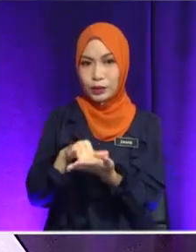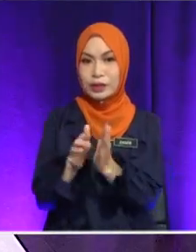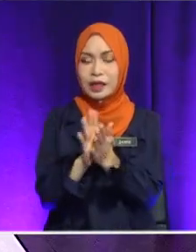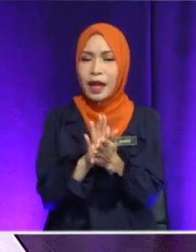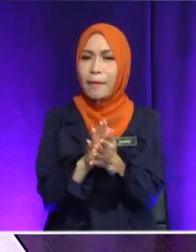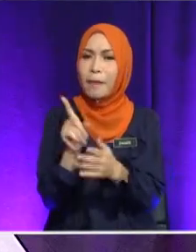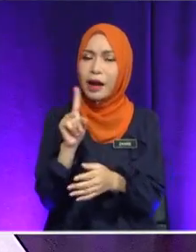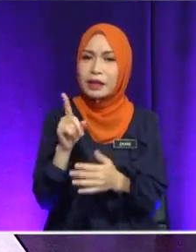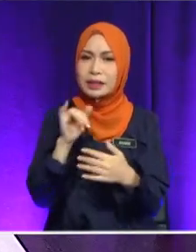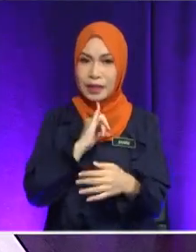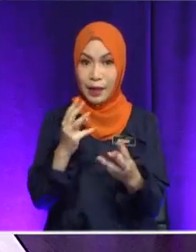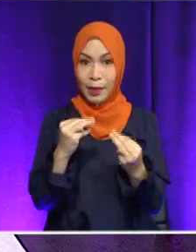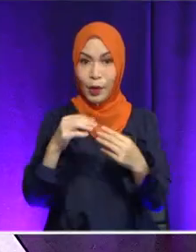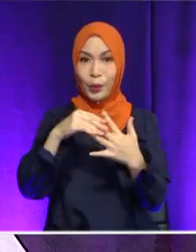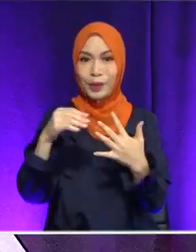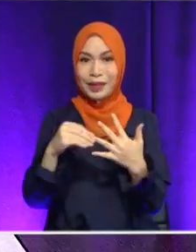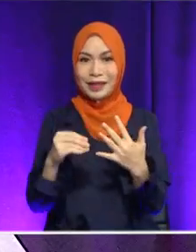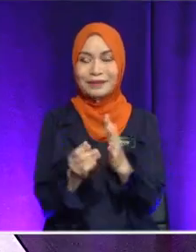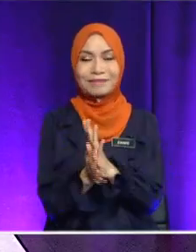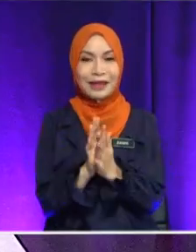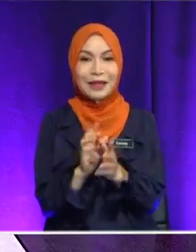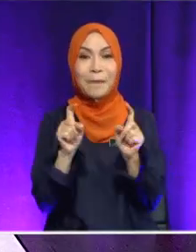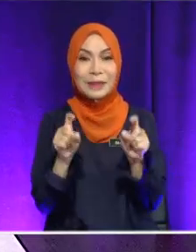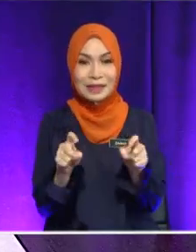kalau lukisan itu kecil